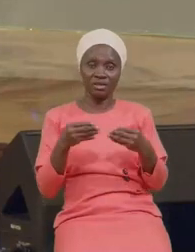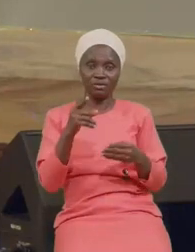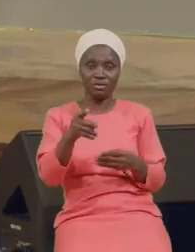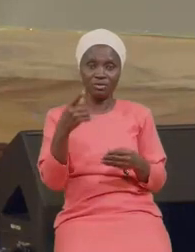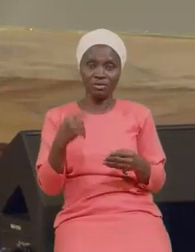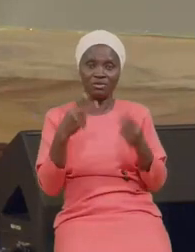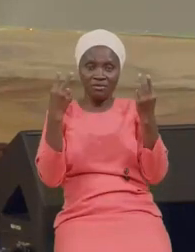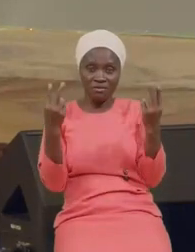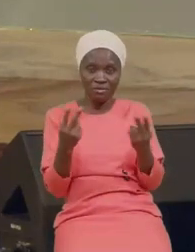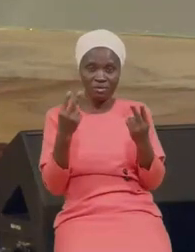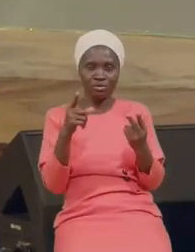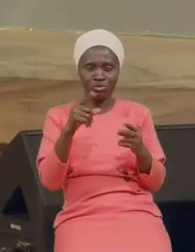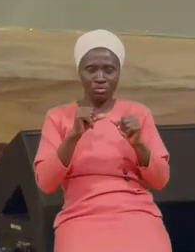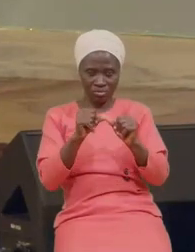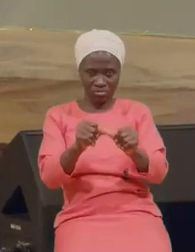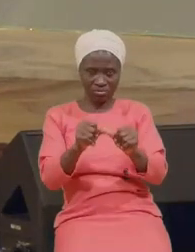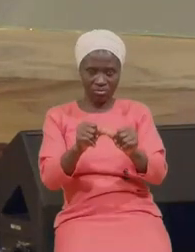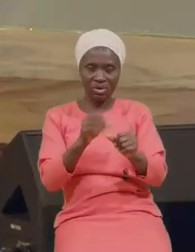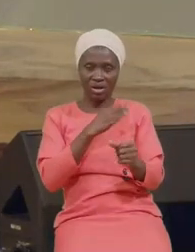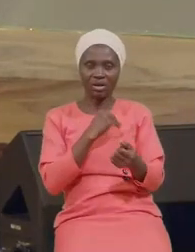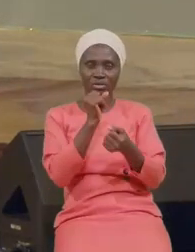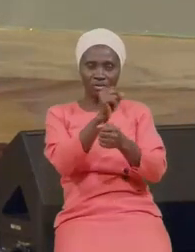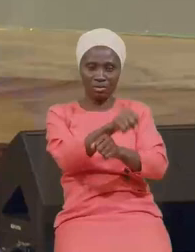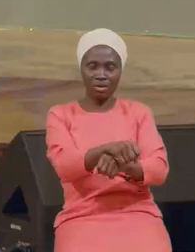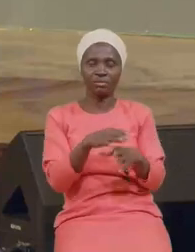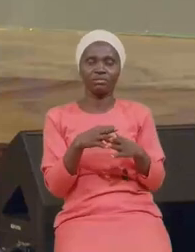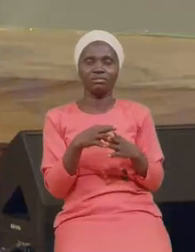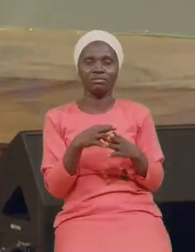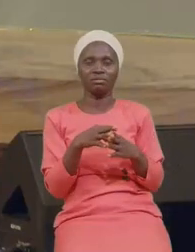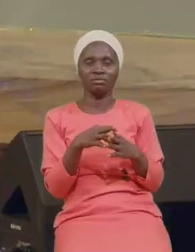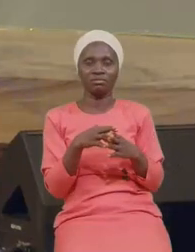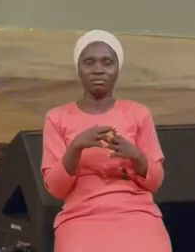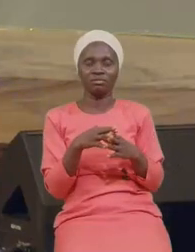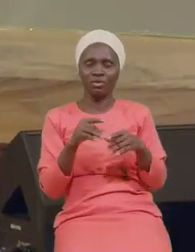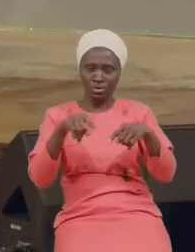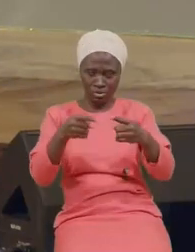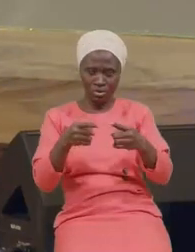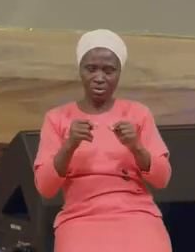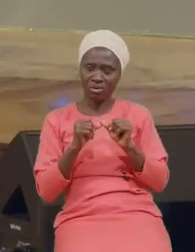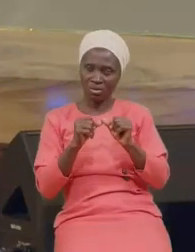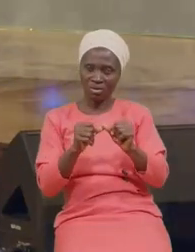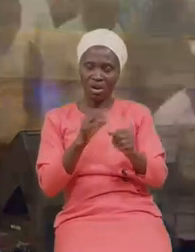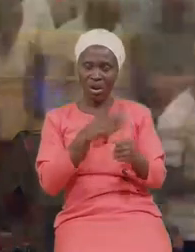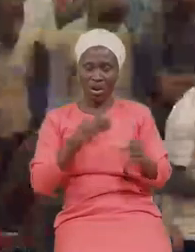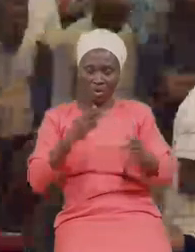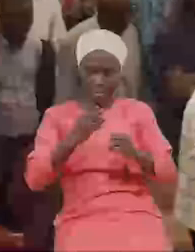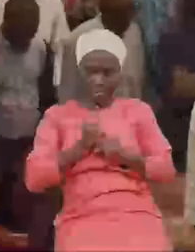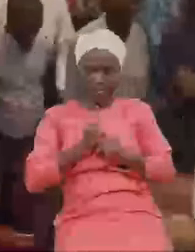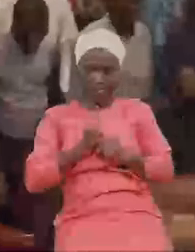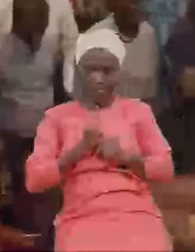vas-y vas-y et conquiert vas-y et